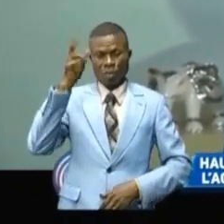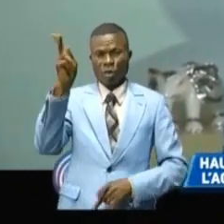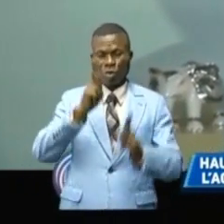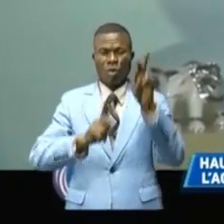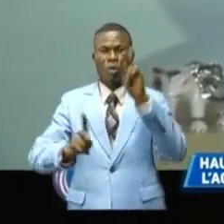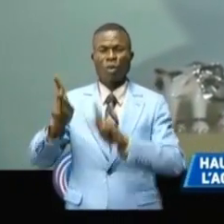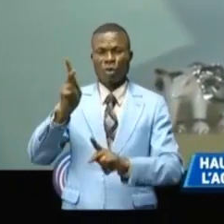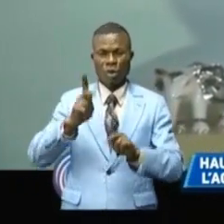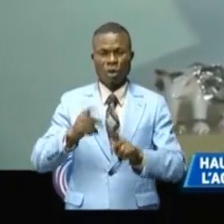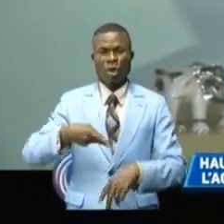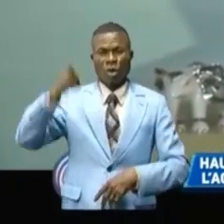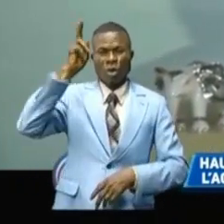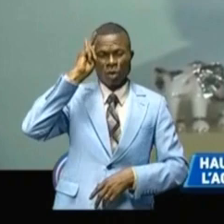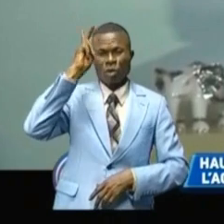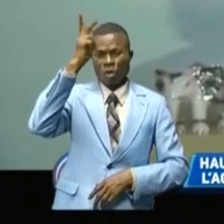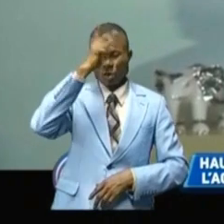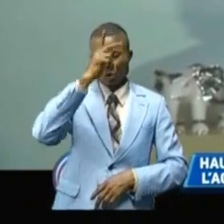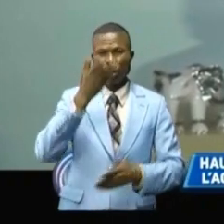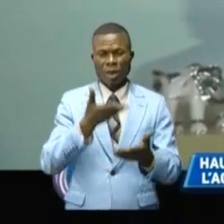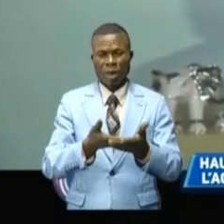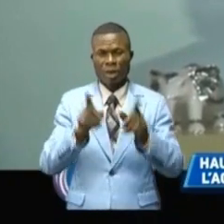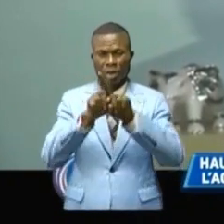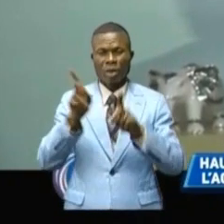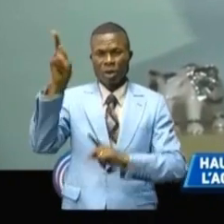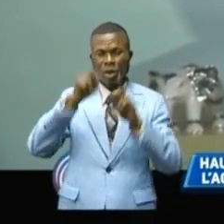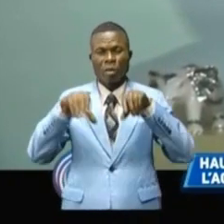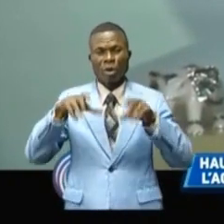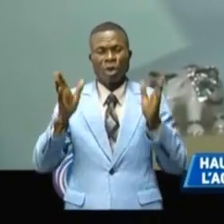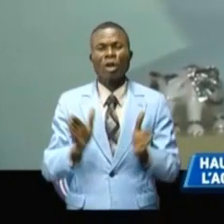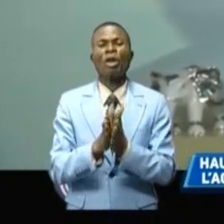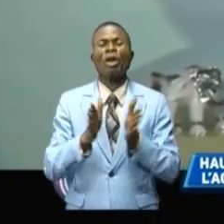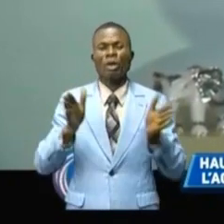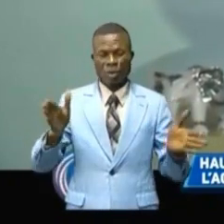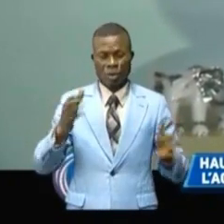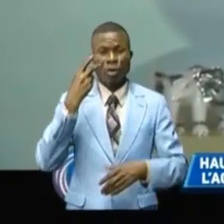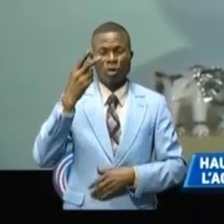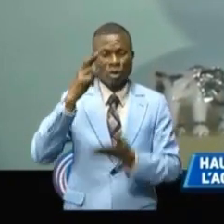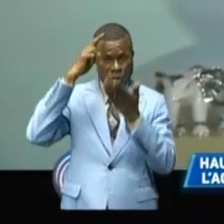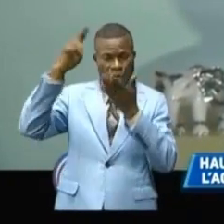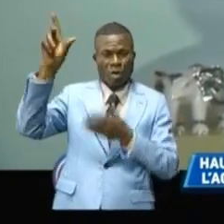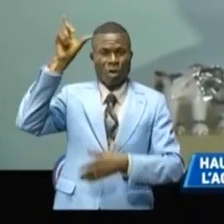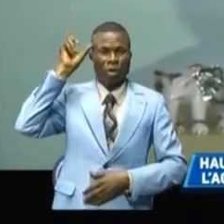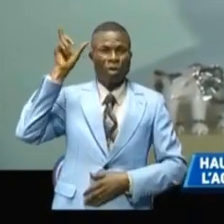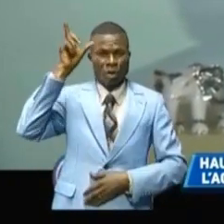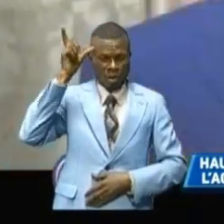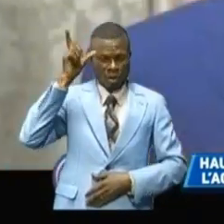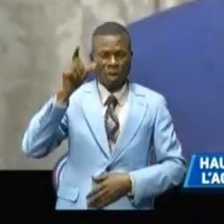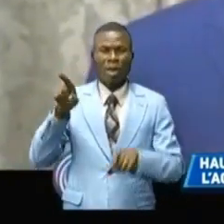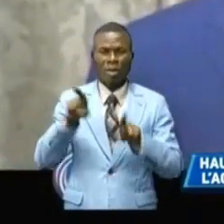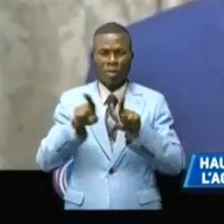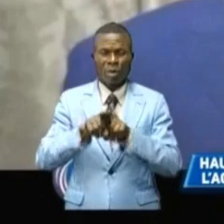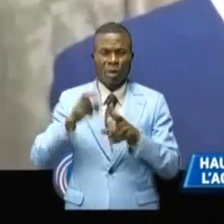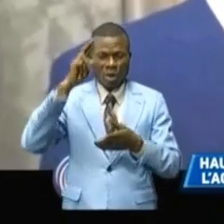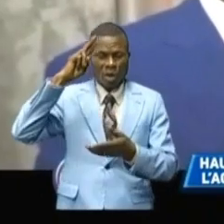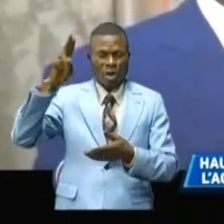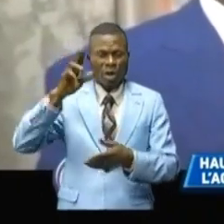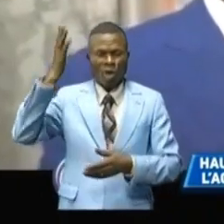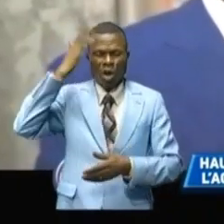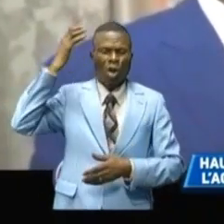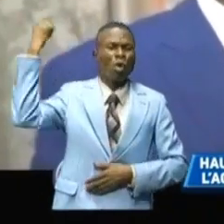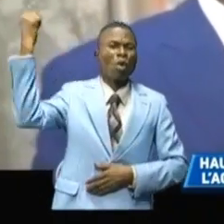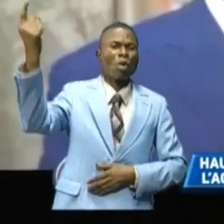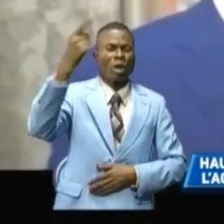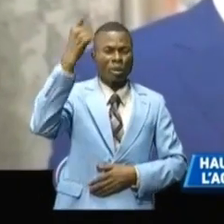population haut-katangaise en particulier et la population congolaise de voir que l'université de Lubumbashi, c'est une université reconnue sur le plan